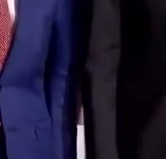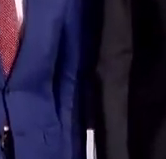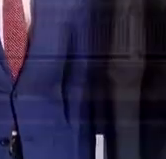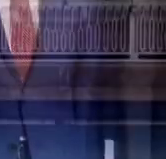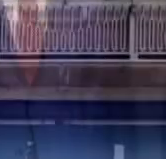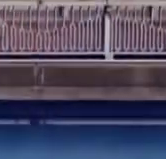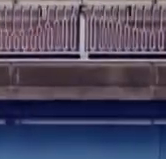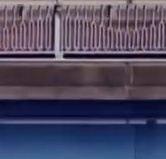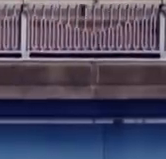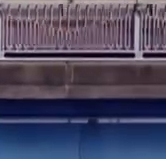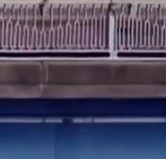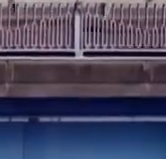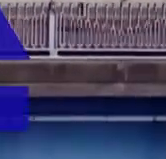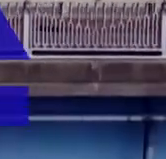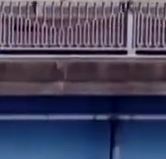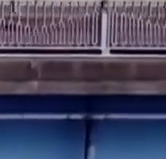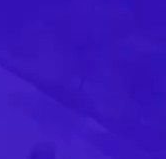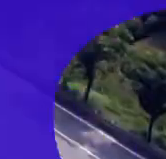있니다